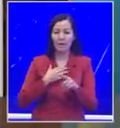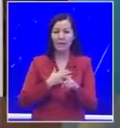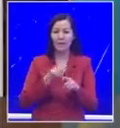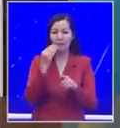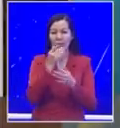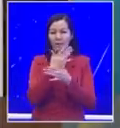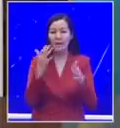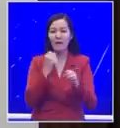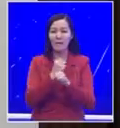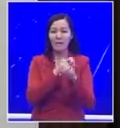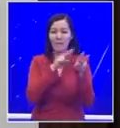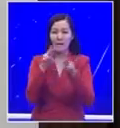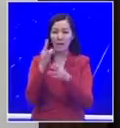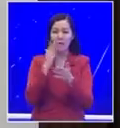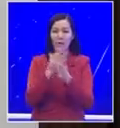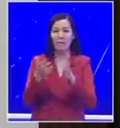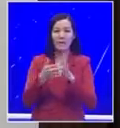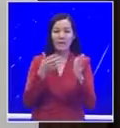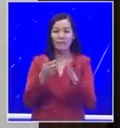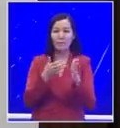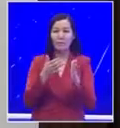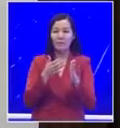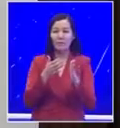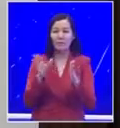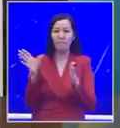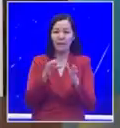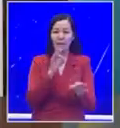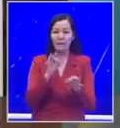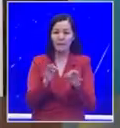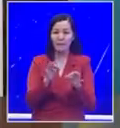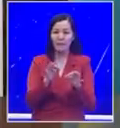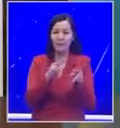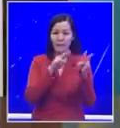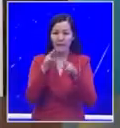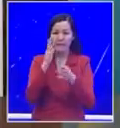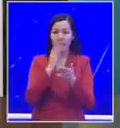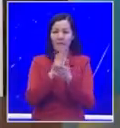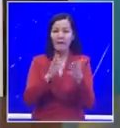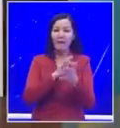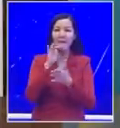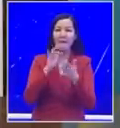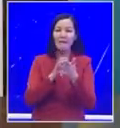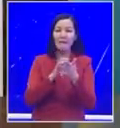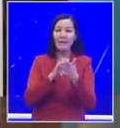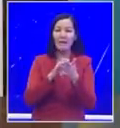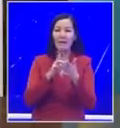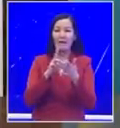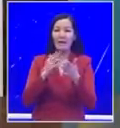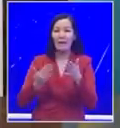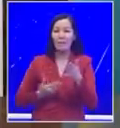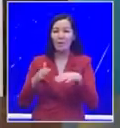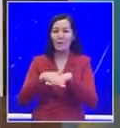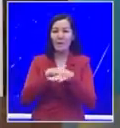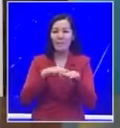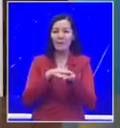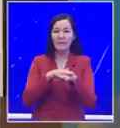қатаң бақылауға алынып, тапшылығы жоқ және оған жол бермейміз. Қаладағы коммуналдық базар маңында